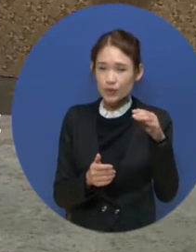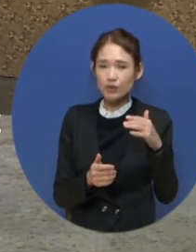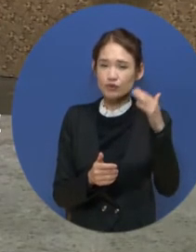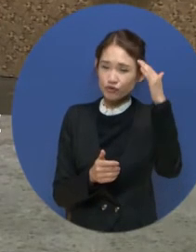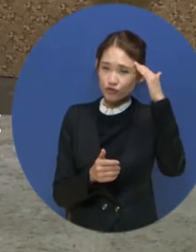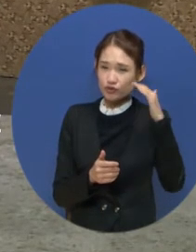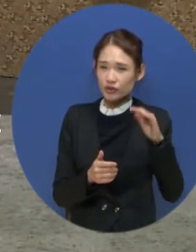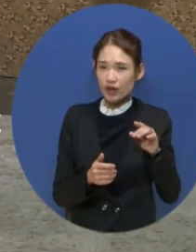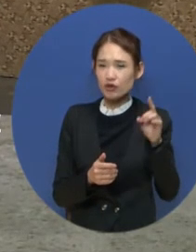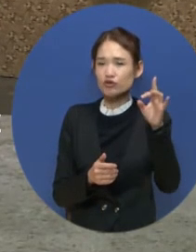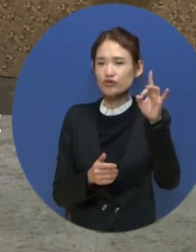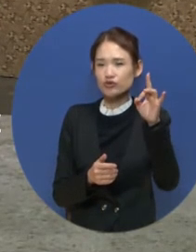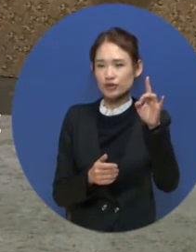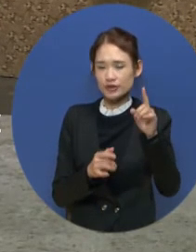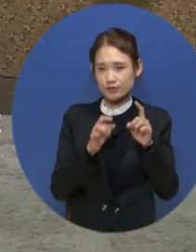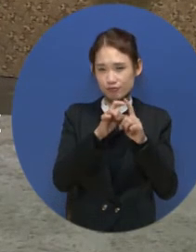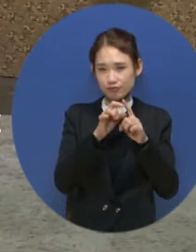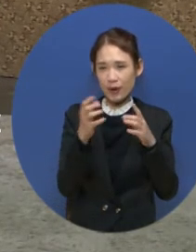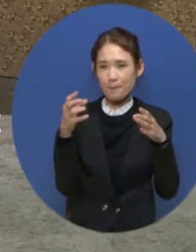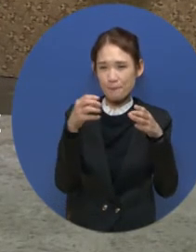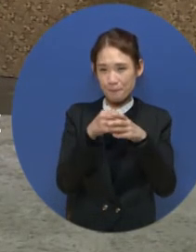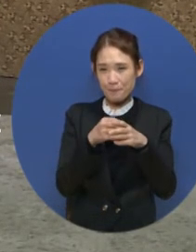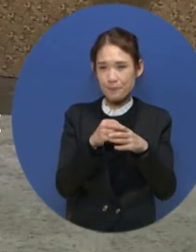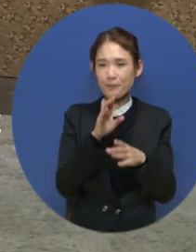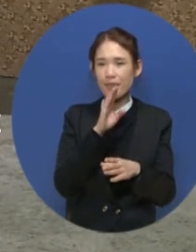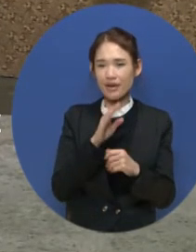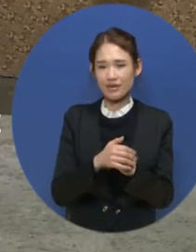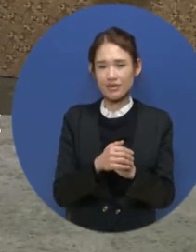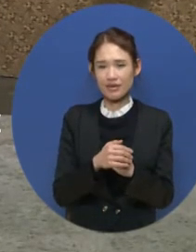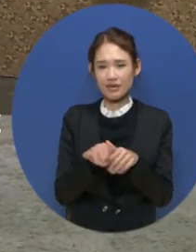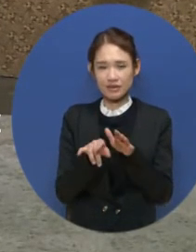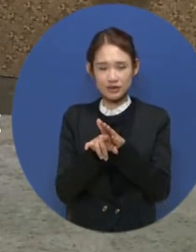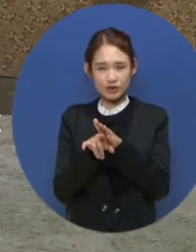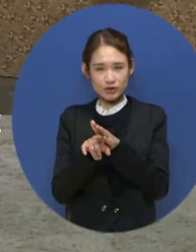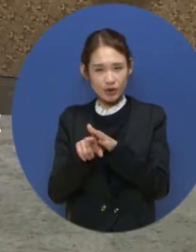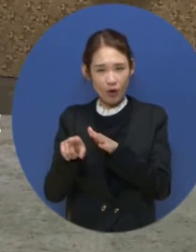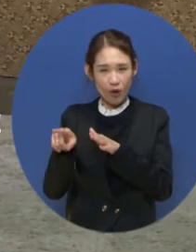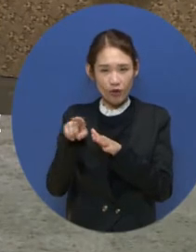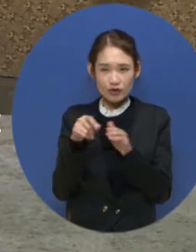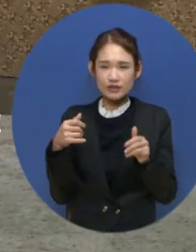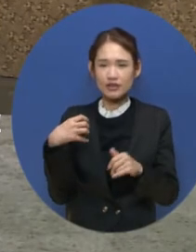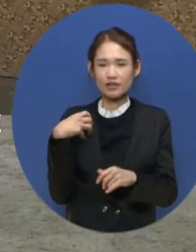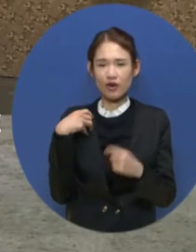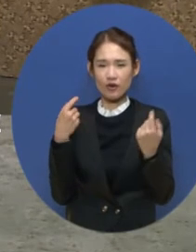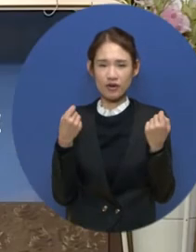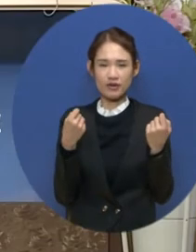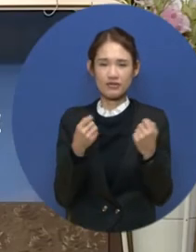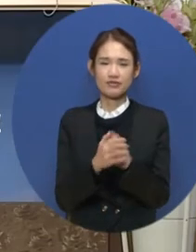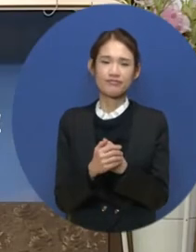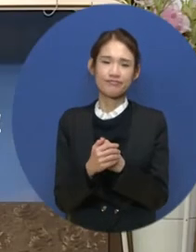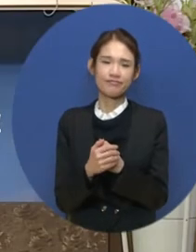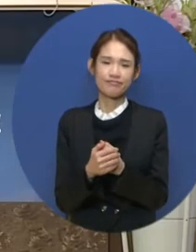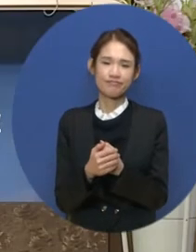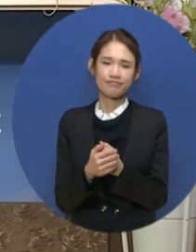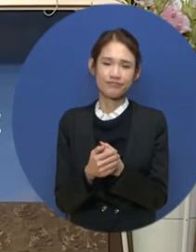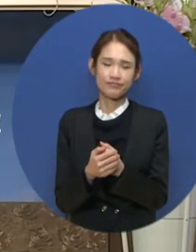유일의 이런 수식어가 잘 어울리시네요 2 선구자의 역할을 항상 해 오셨던 것 같은데요 어 또